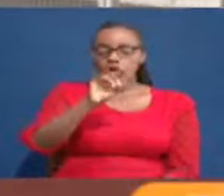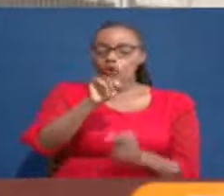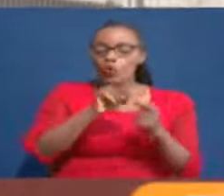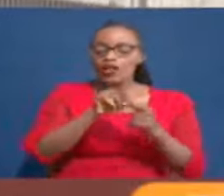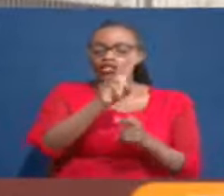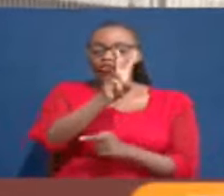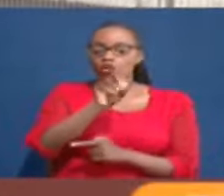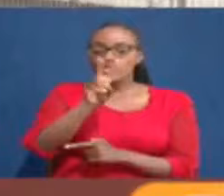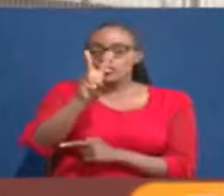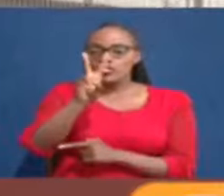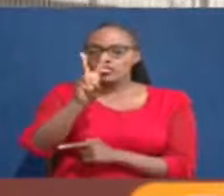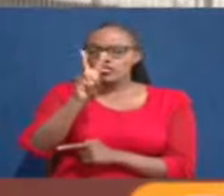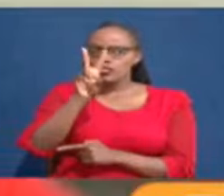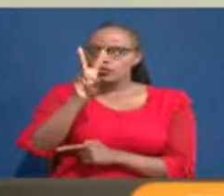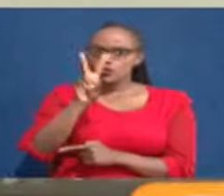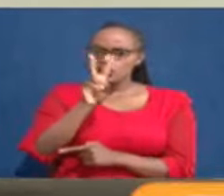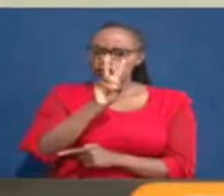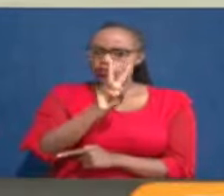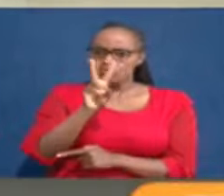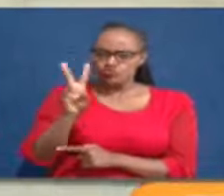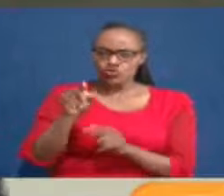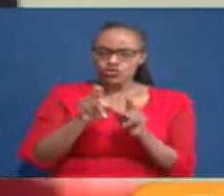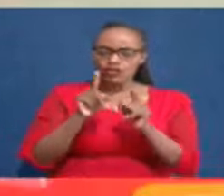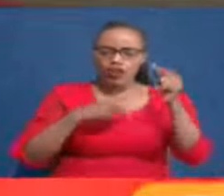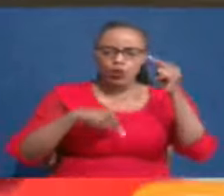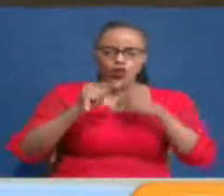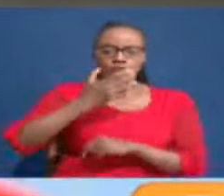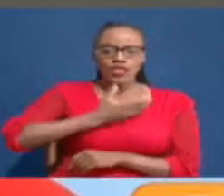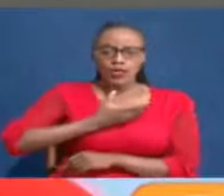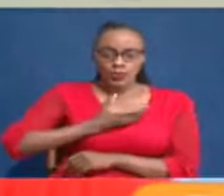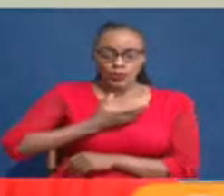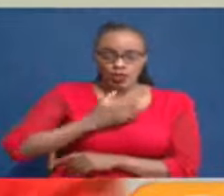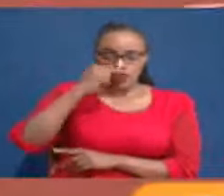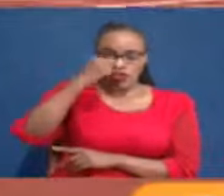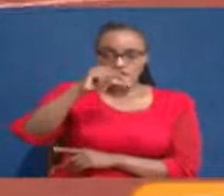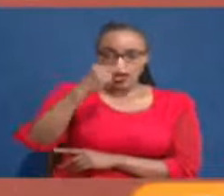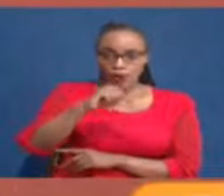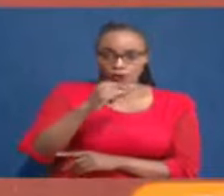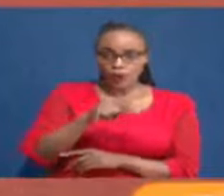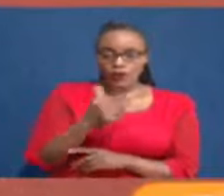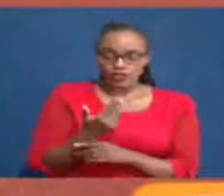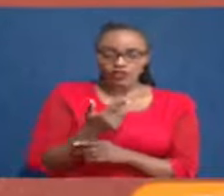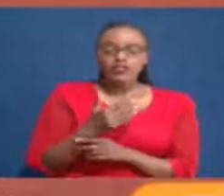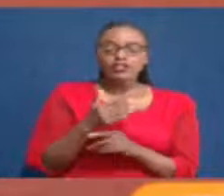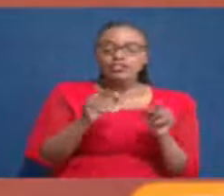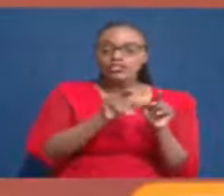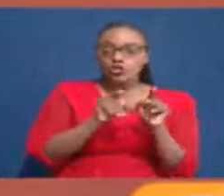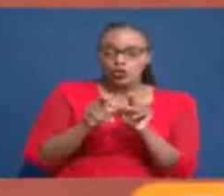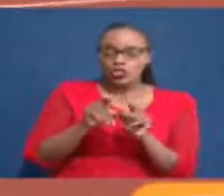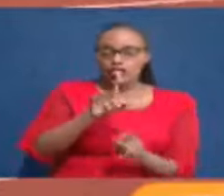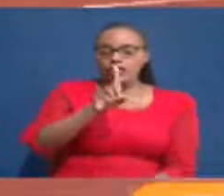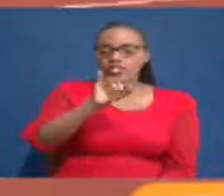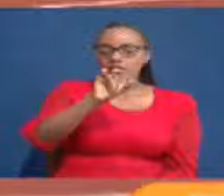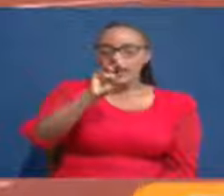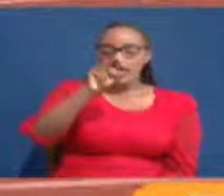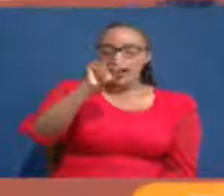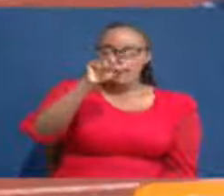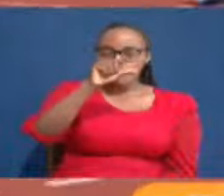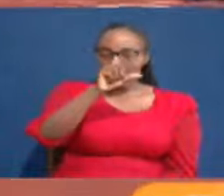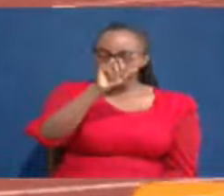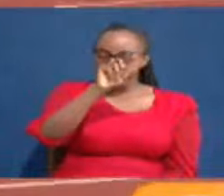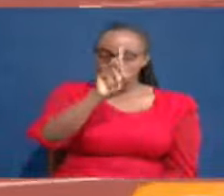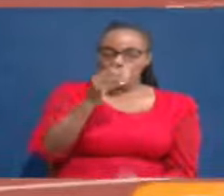2020, Omanyala aliibuka kidedea baada ya kushinda medali ya dhahabu katika michezo ya Jumuiya ya Madola 2020